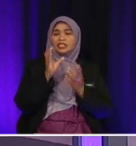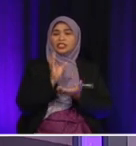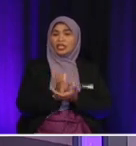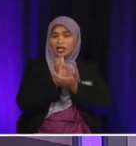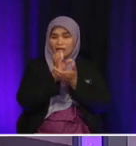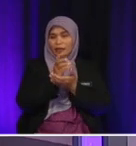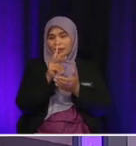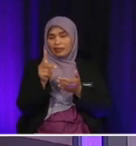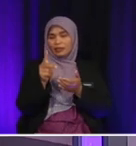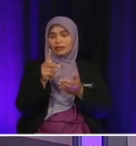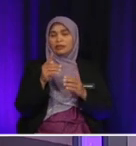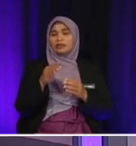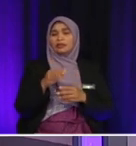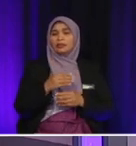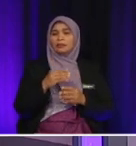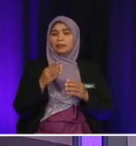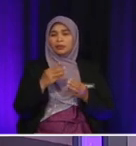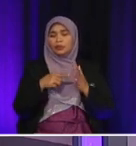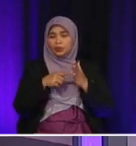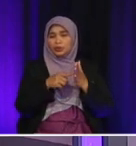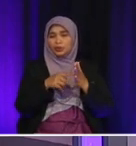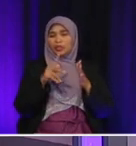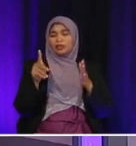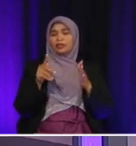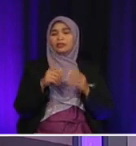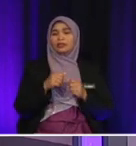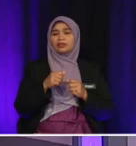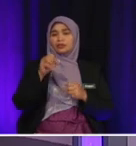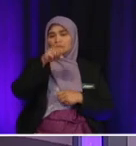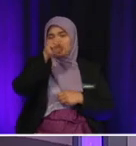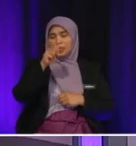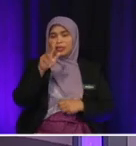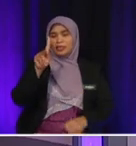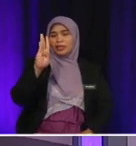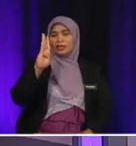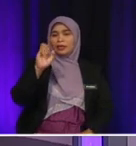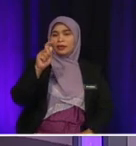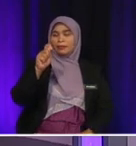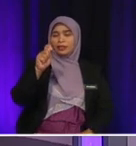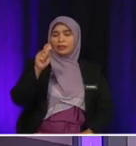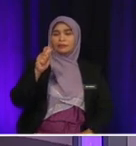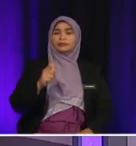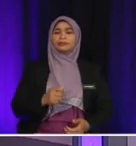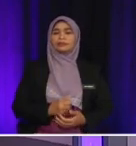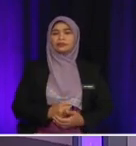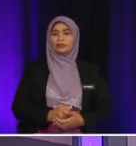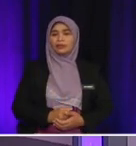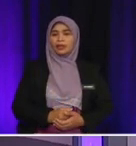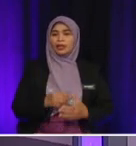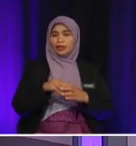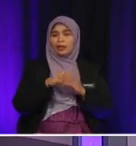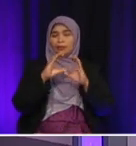cadangkan ya cadangkan langkah ini menggambarkan soalan ini adalah dalam kategori ataupun